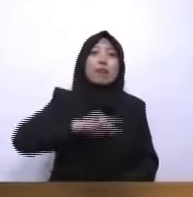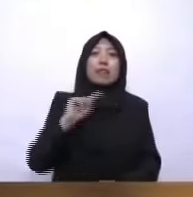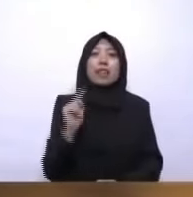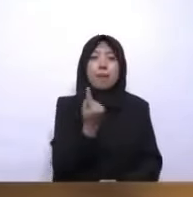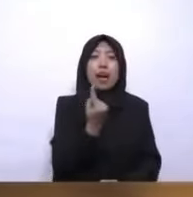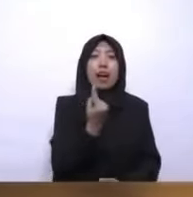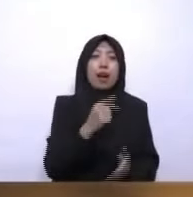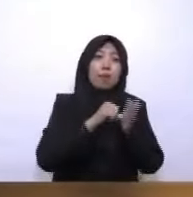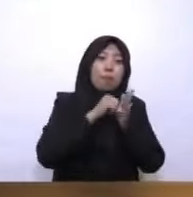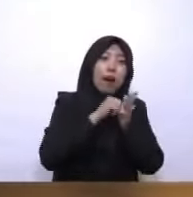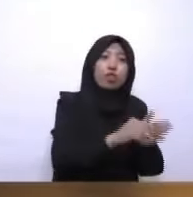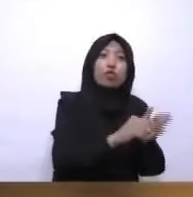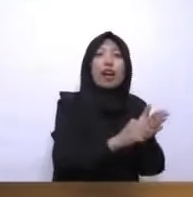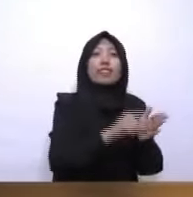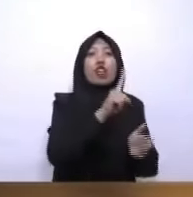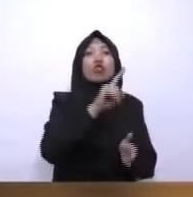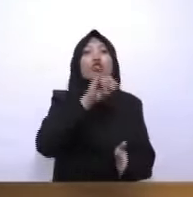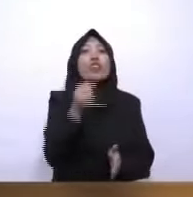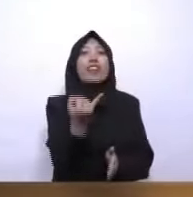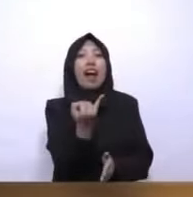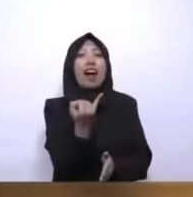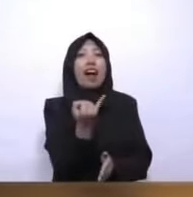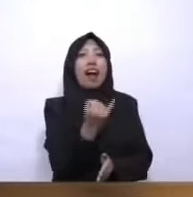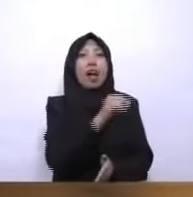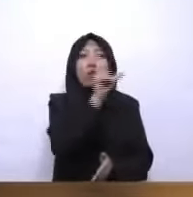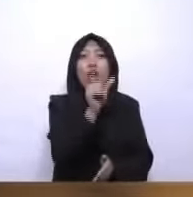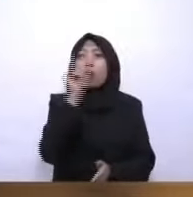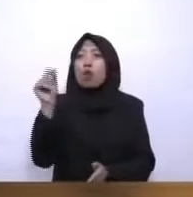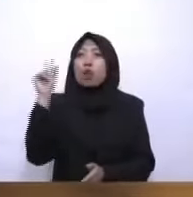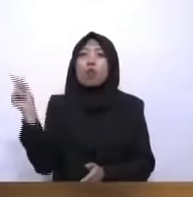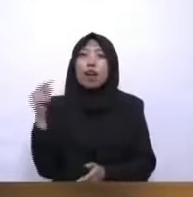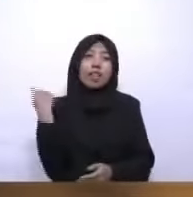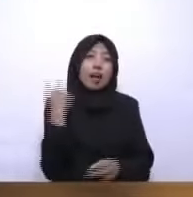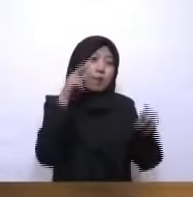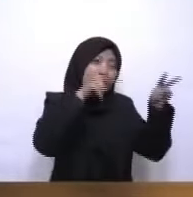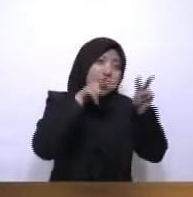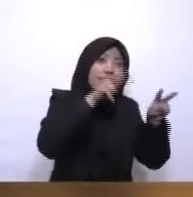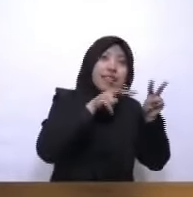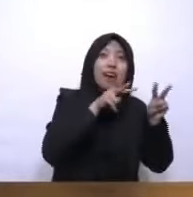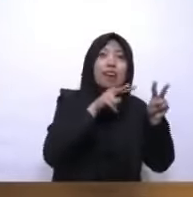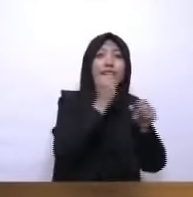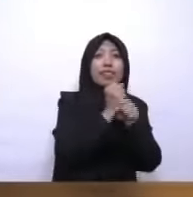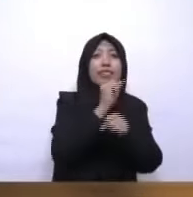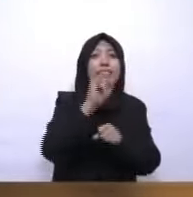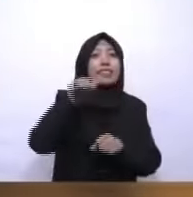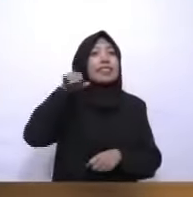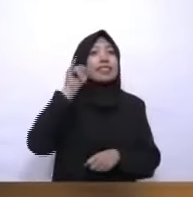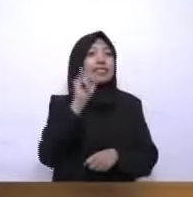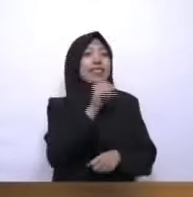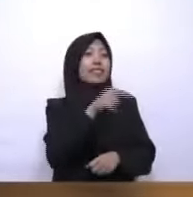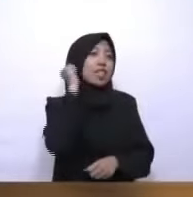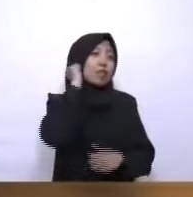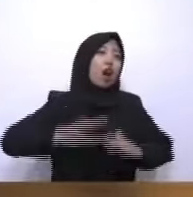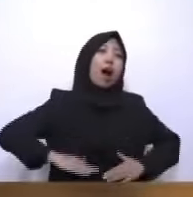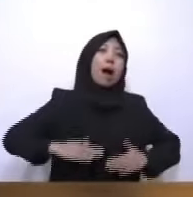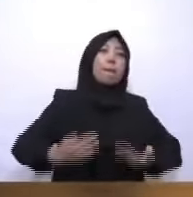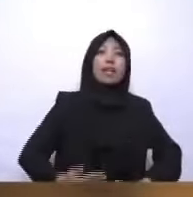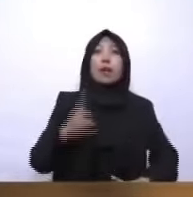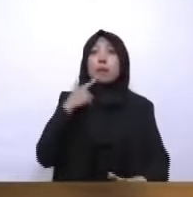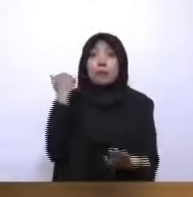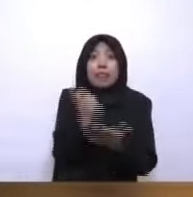subsidi 1 juta per bulannya. Kami akan perhatikan nutrisinya, gizinya, dan yang paling penting